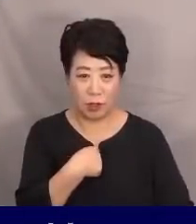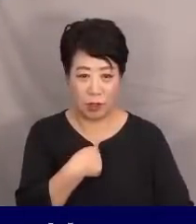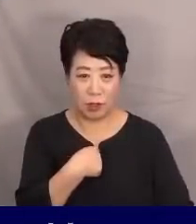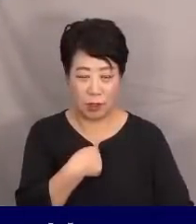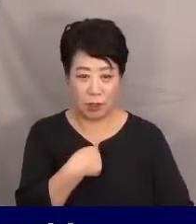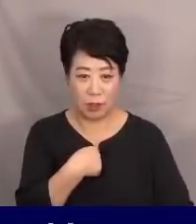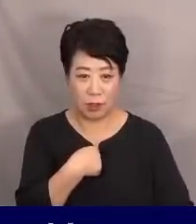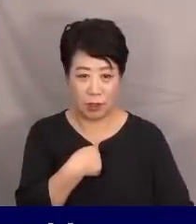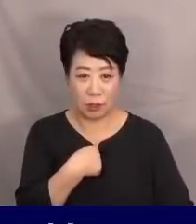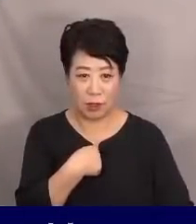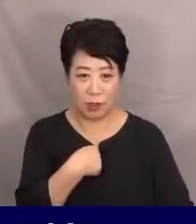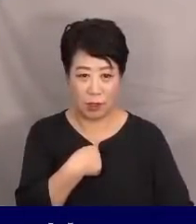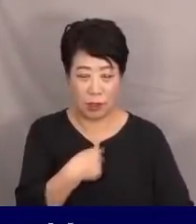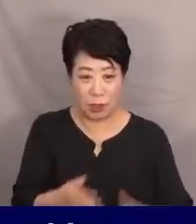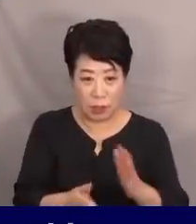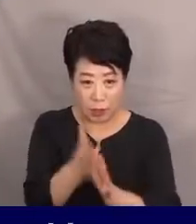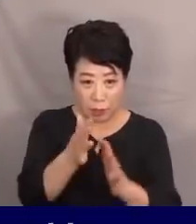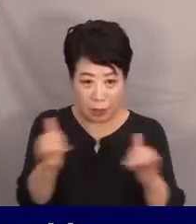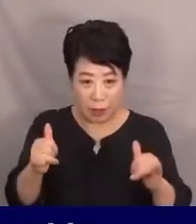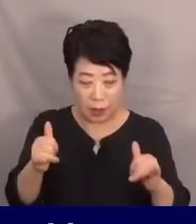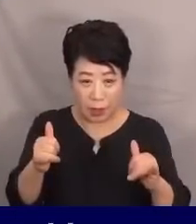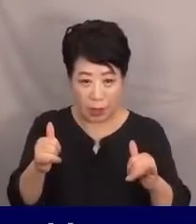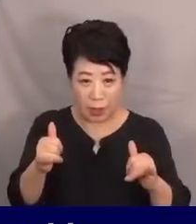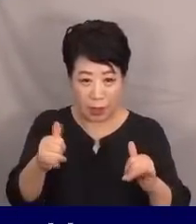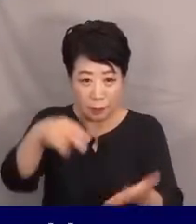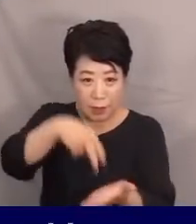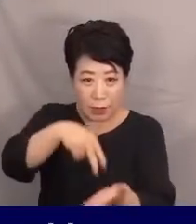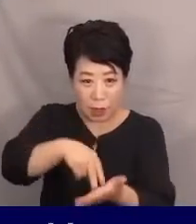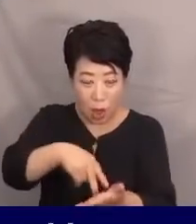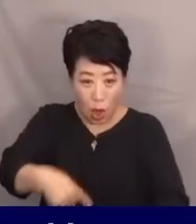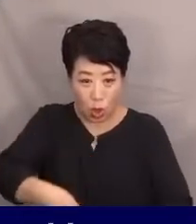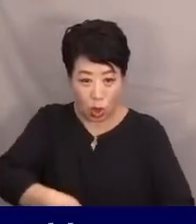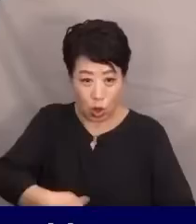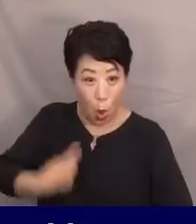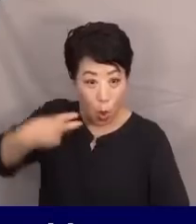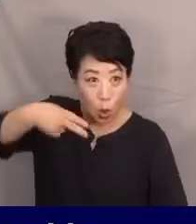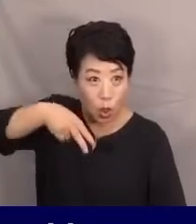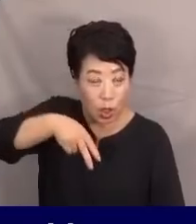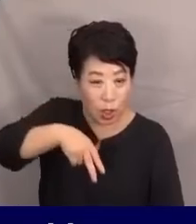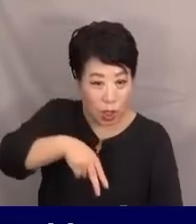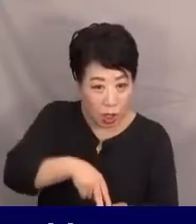심리적 일제강점기에 독립운동을 하는 의병